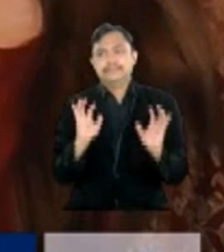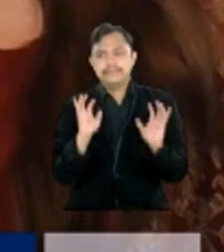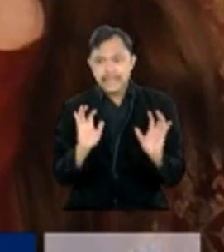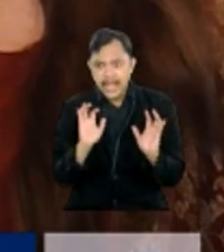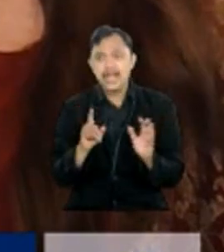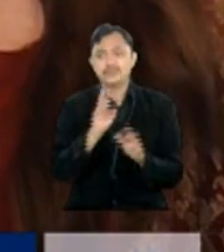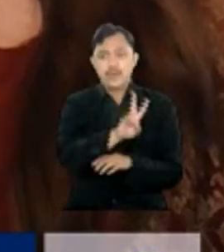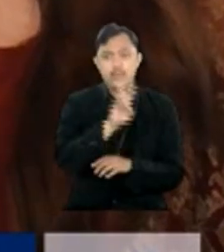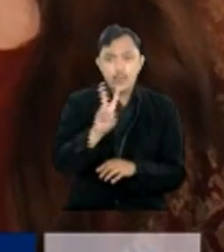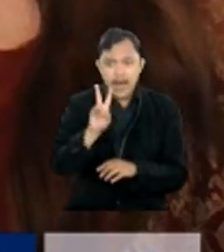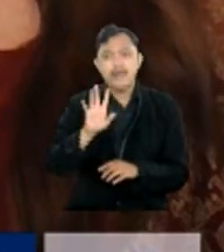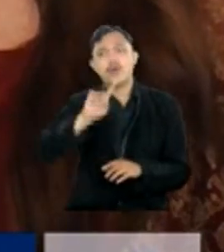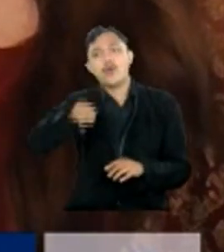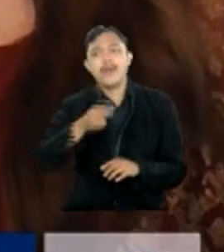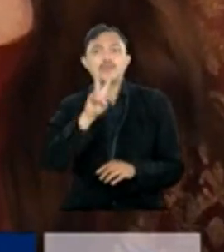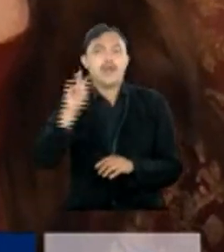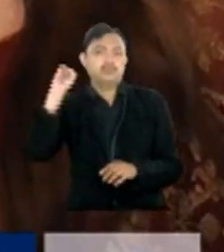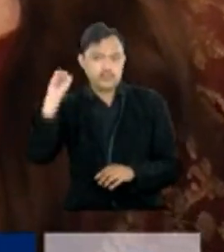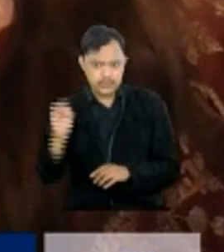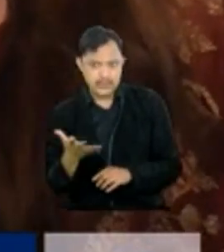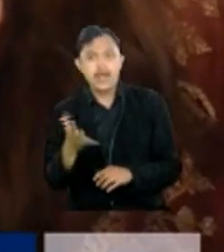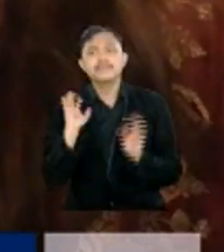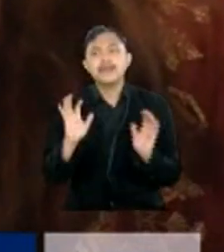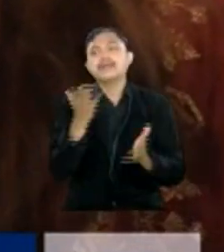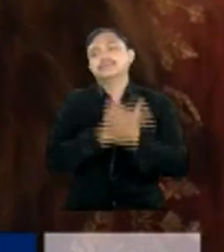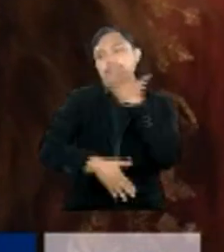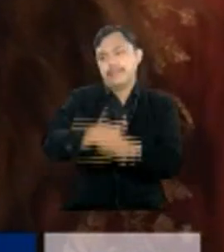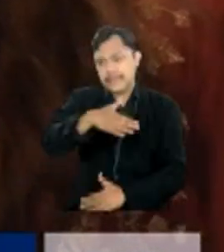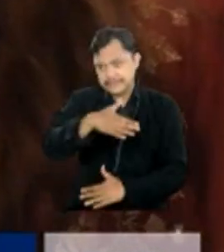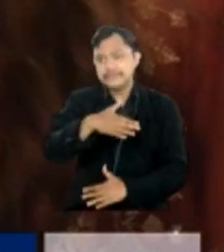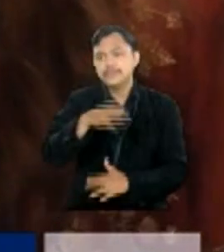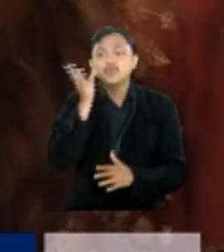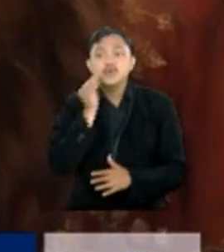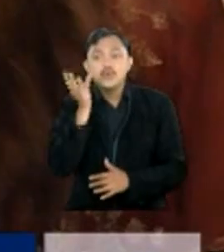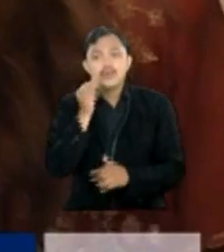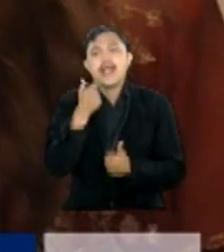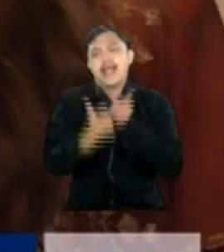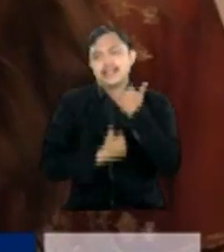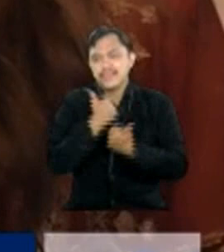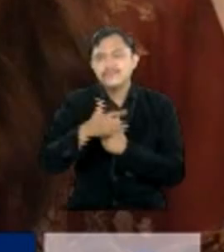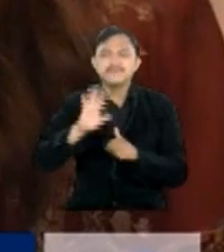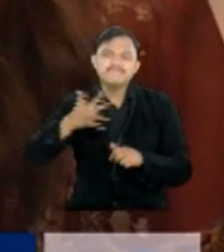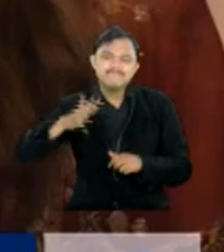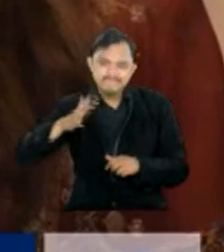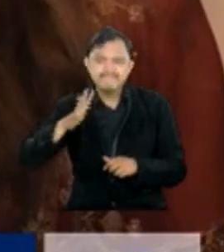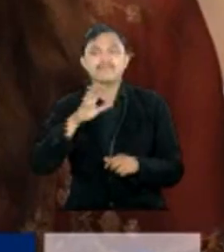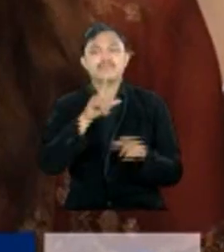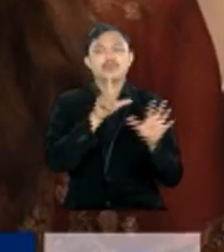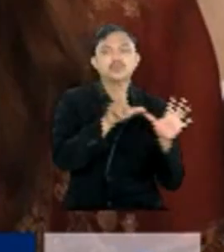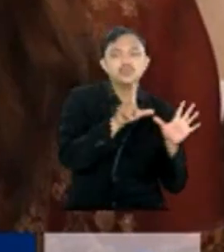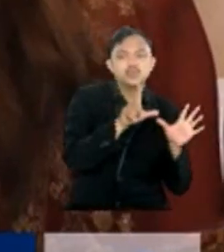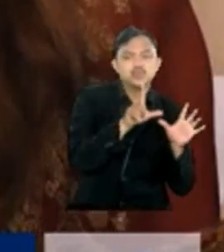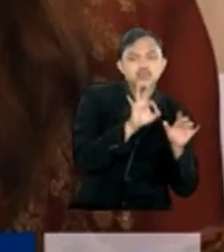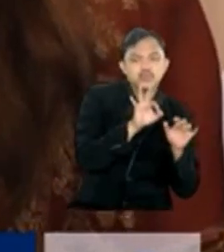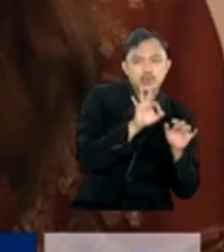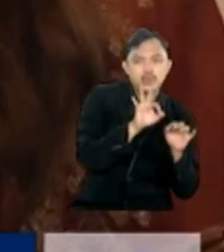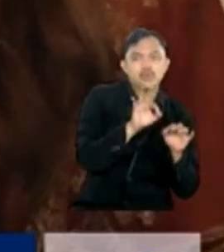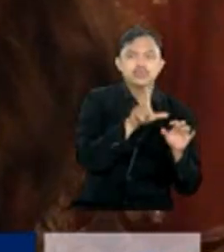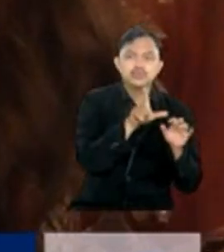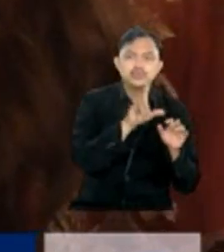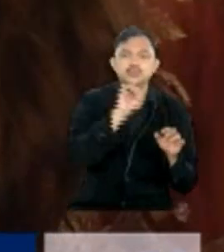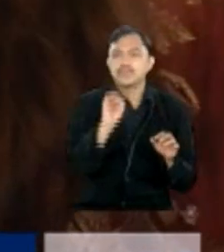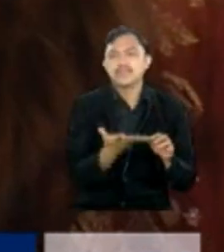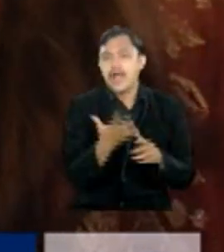jiwa. Dan usia produktif itu adalah sekitar hampir 17 juta jiwa. Kementerian Tenaga